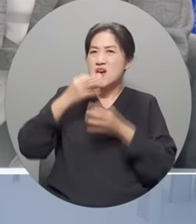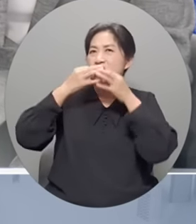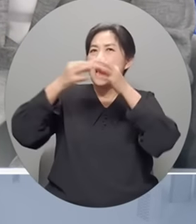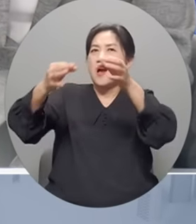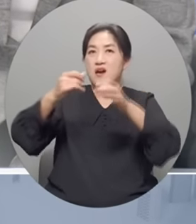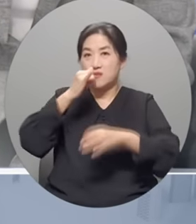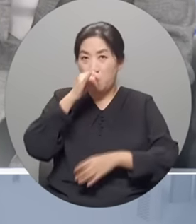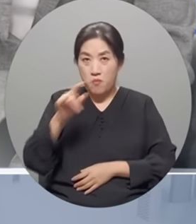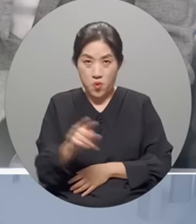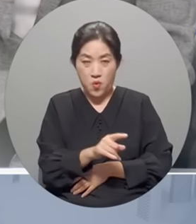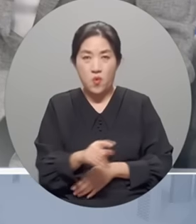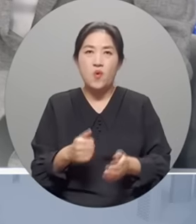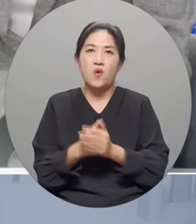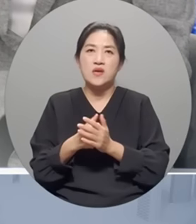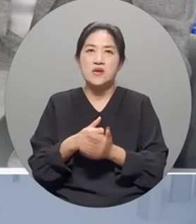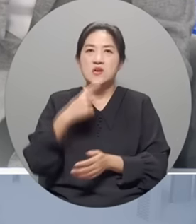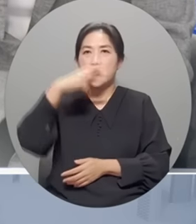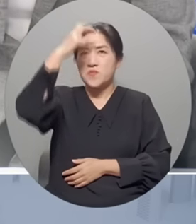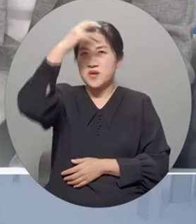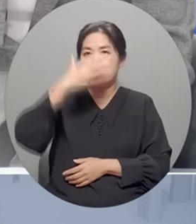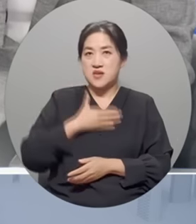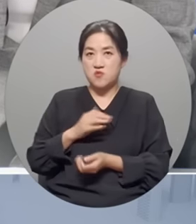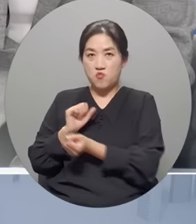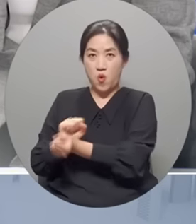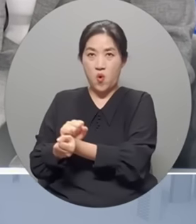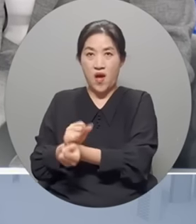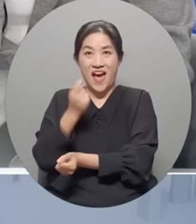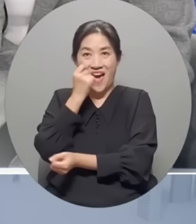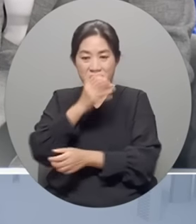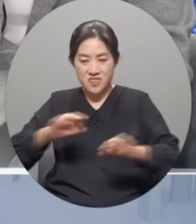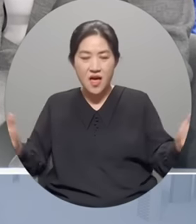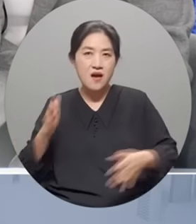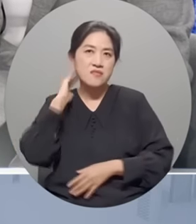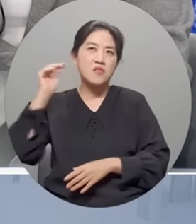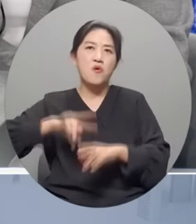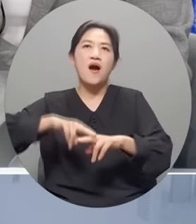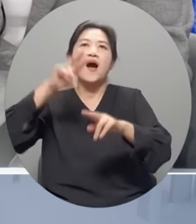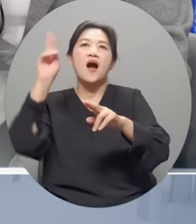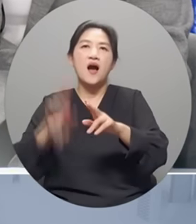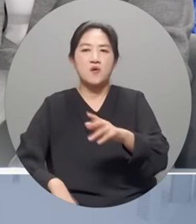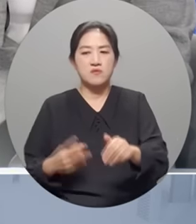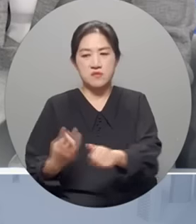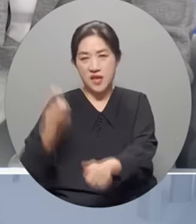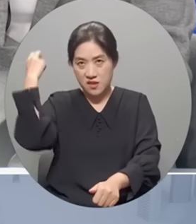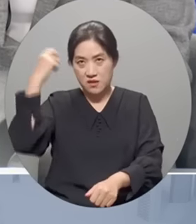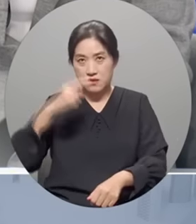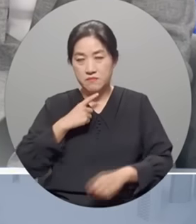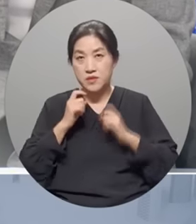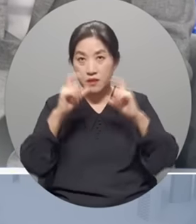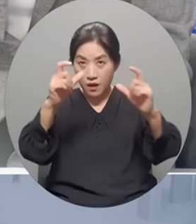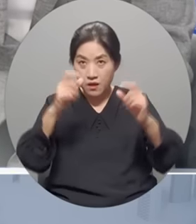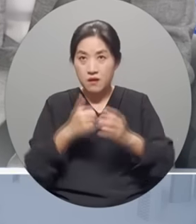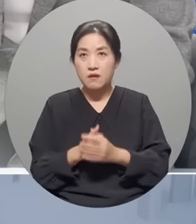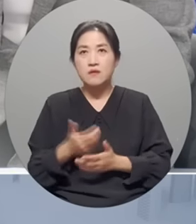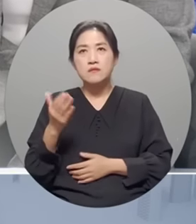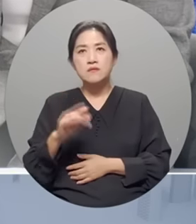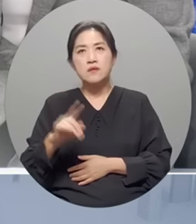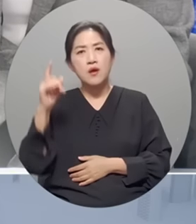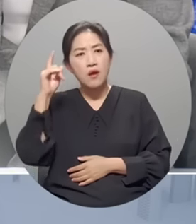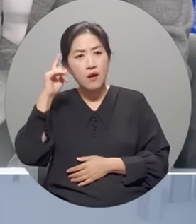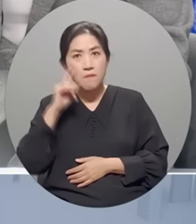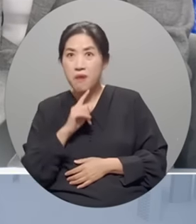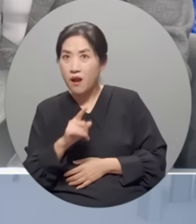치기도 했는데요. 검찰이 자신을 구속하면 한 달이면 대통령이 하야하고 탄핵이라고 했습니다. 그런데도